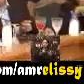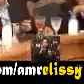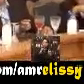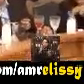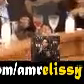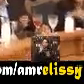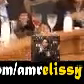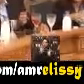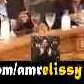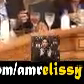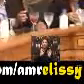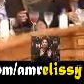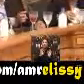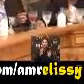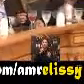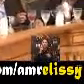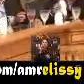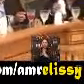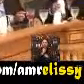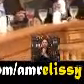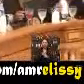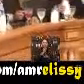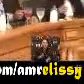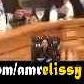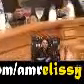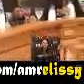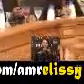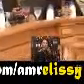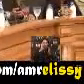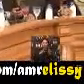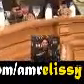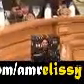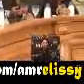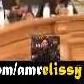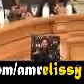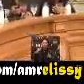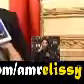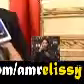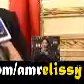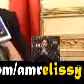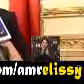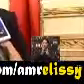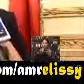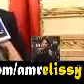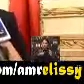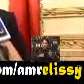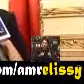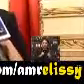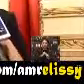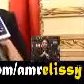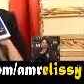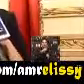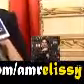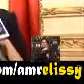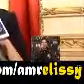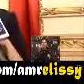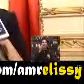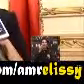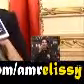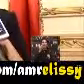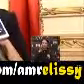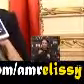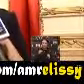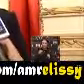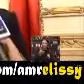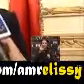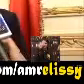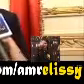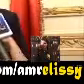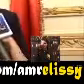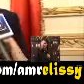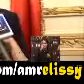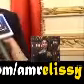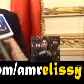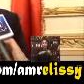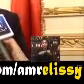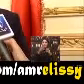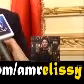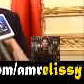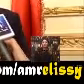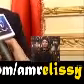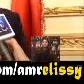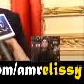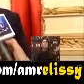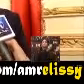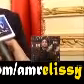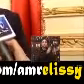كل بدلوه بطرح آليات لحماية أطفال مصر. وأنا وجدت أن في 130 ألف جمعية